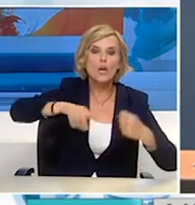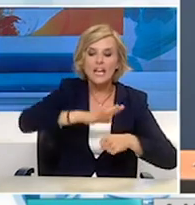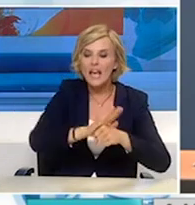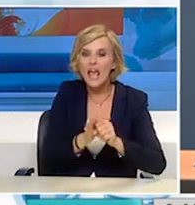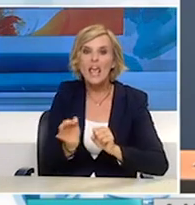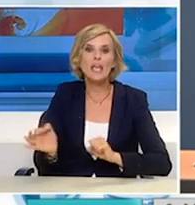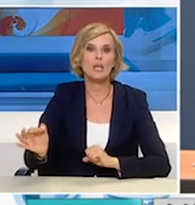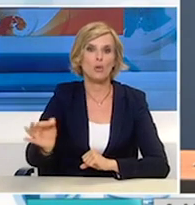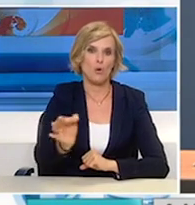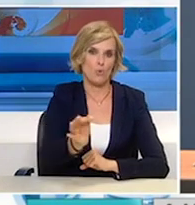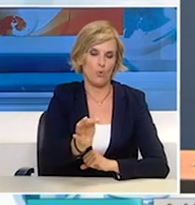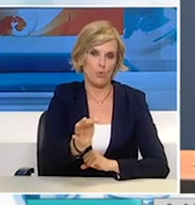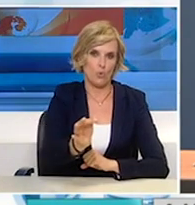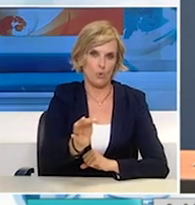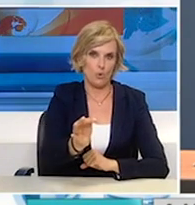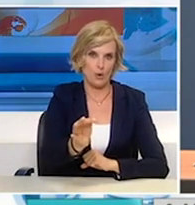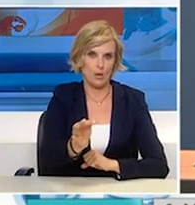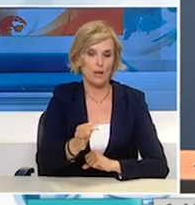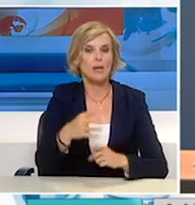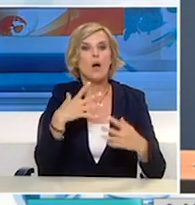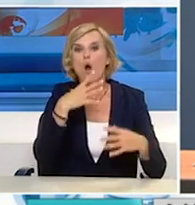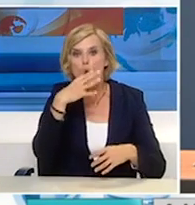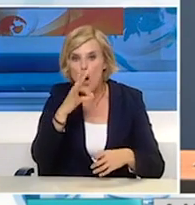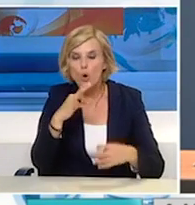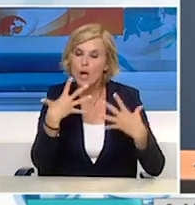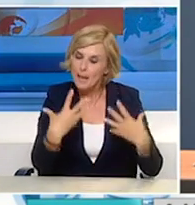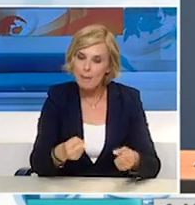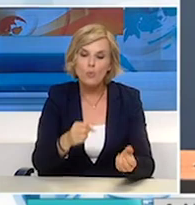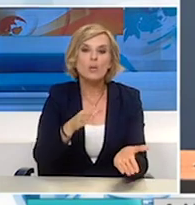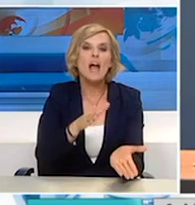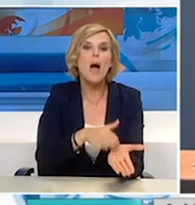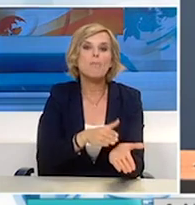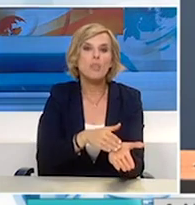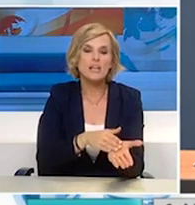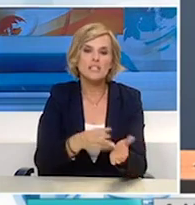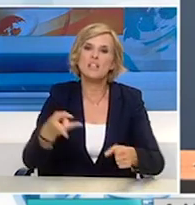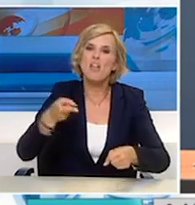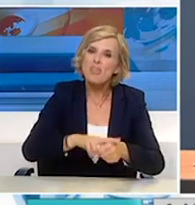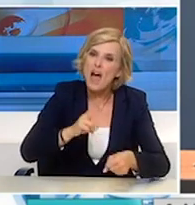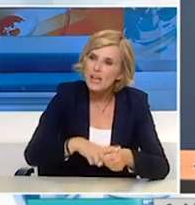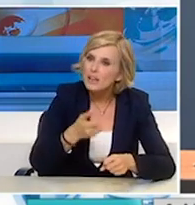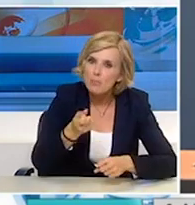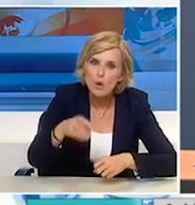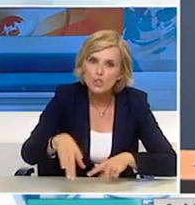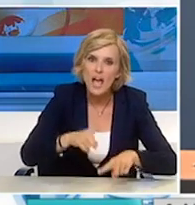αυτή την περίοδο και την προηγούμενη περίοδο, όπως τεκμηριώνεται με τα δεδομένα, τα σκληρά δεδομένα των θανάτων και των νοσηλιών, και